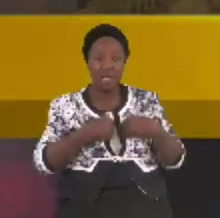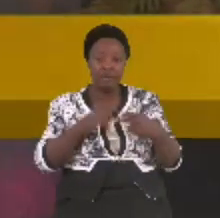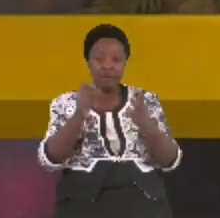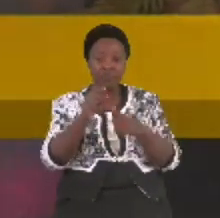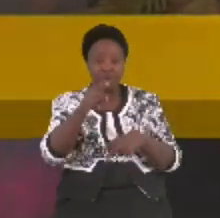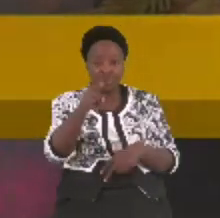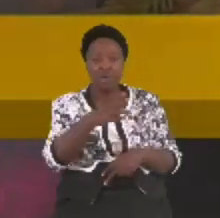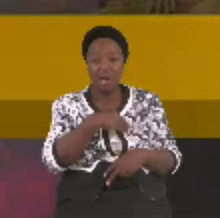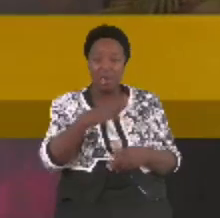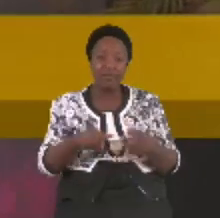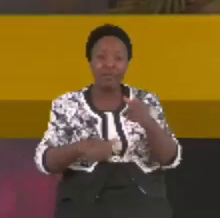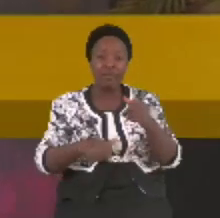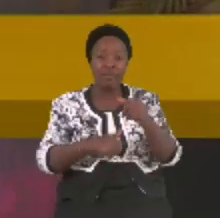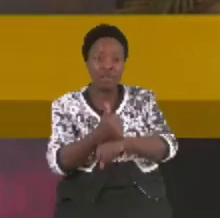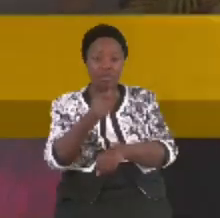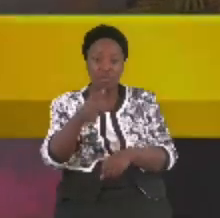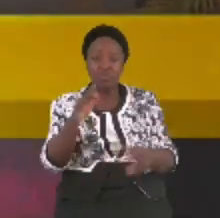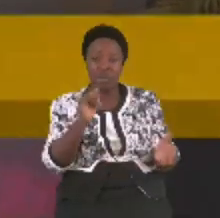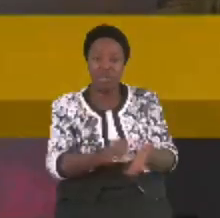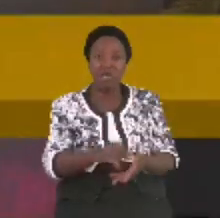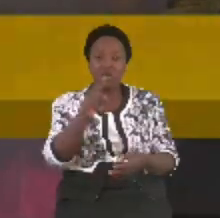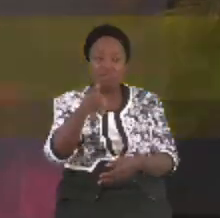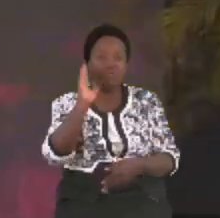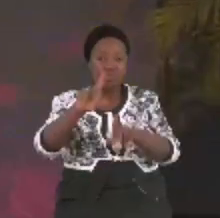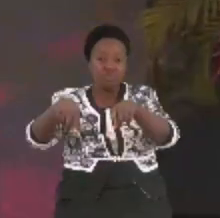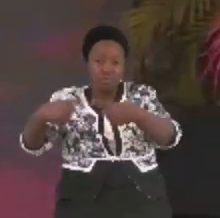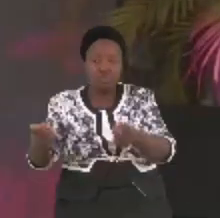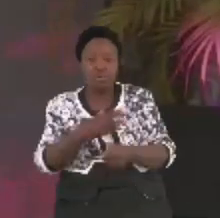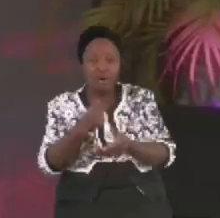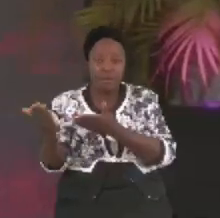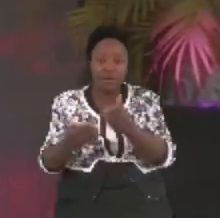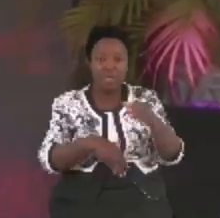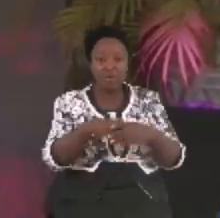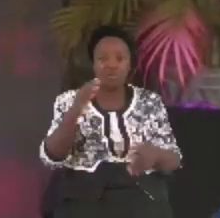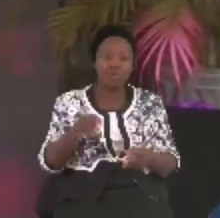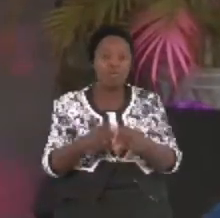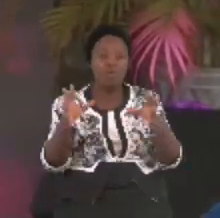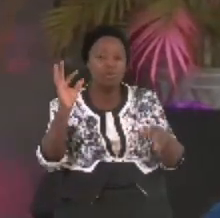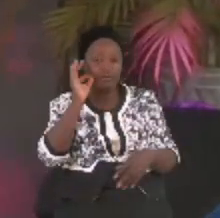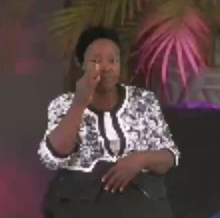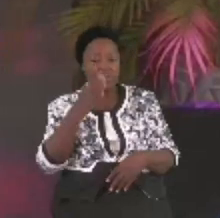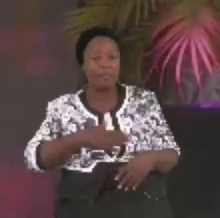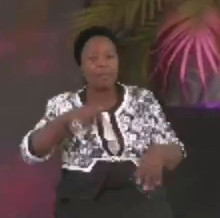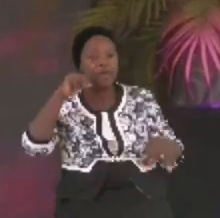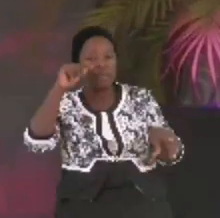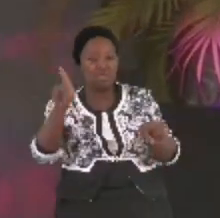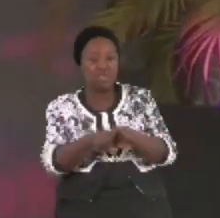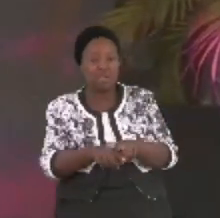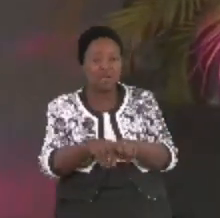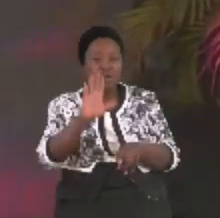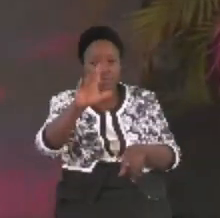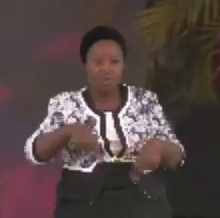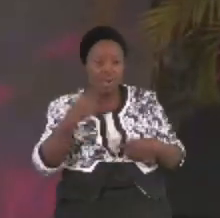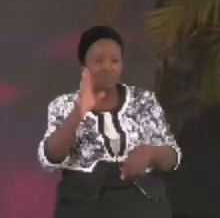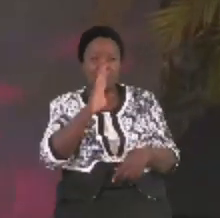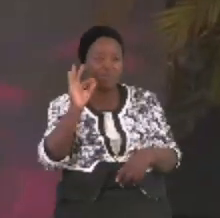Ce n'est pas vous qui m'avez choisi, c'est moi qui vous ai choisi et je vous ai établi afin que vous alliez et que vous portiez du fruit. Ma soeur, ta vie